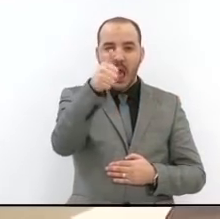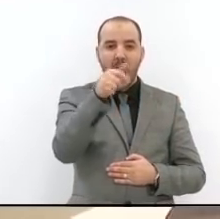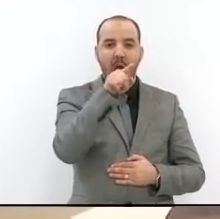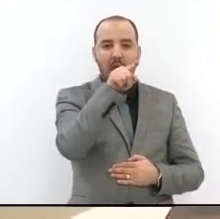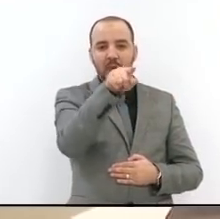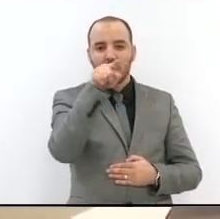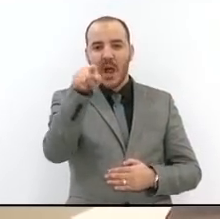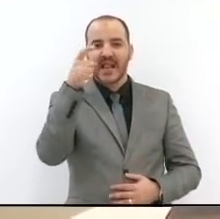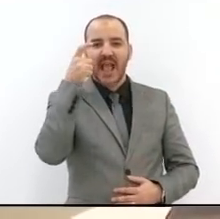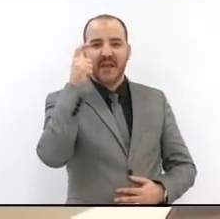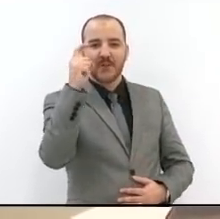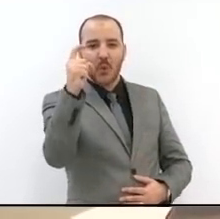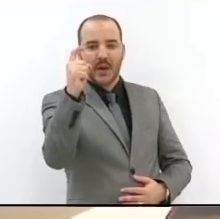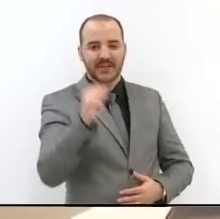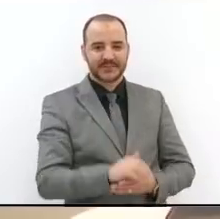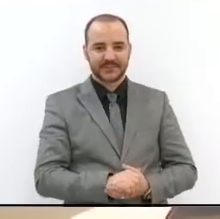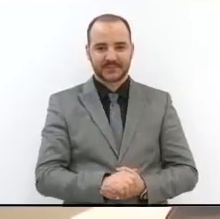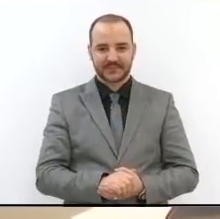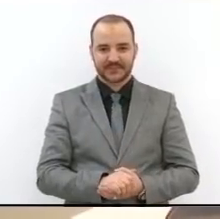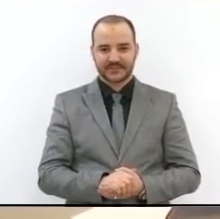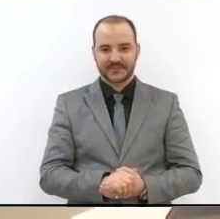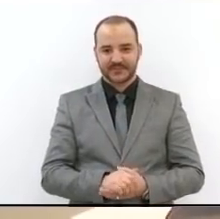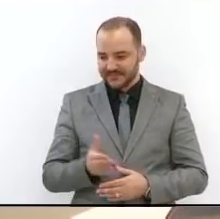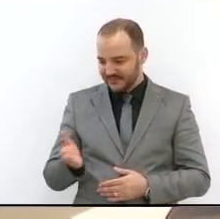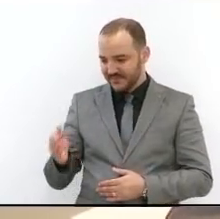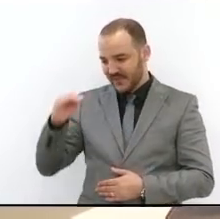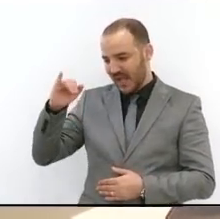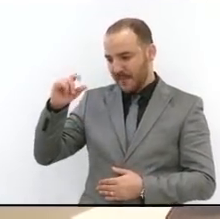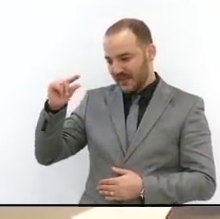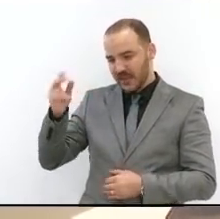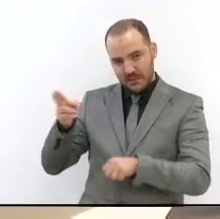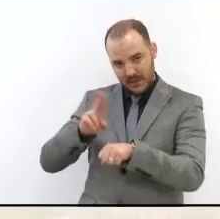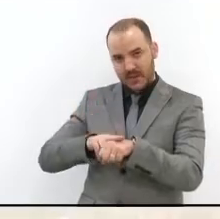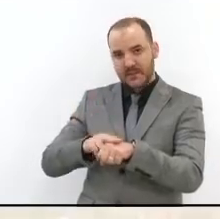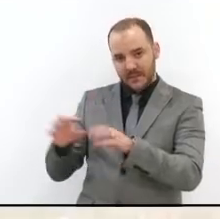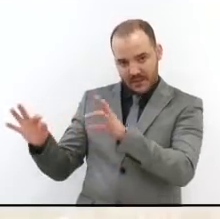الكافرون. تفضل يا حمد، ماذا عندك أيضا؟